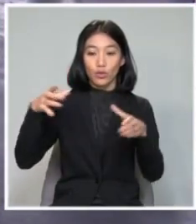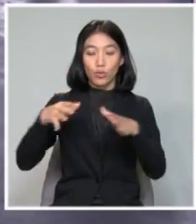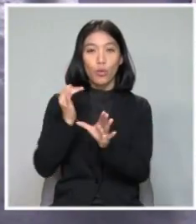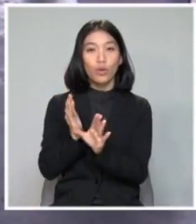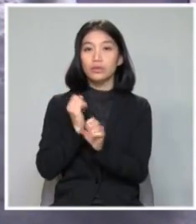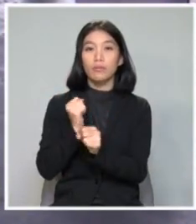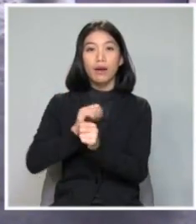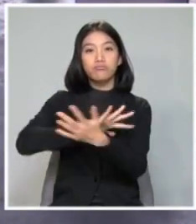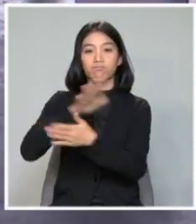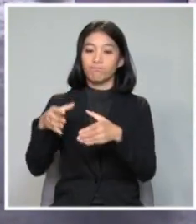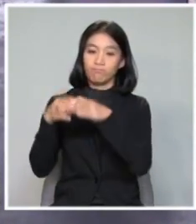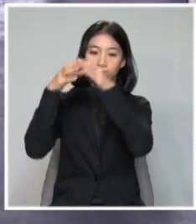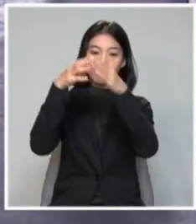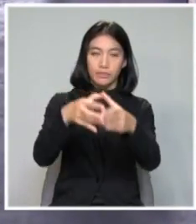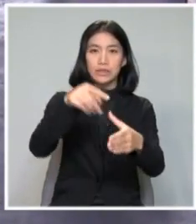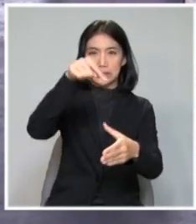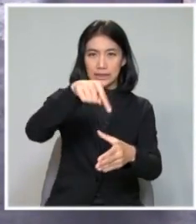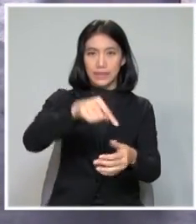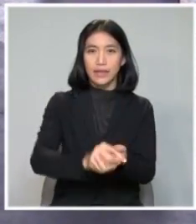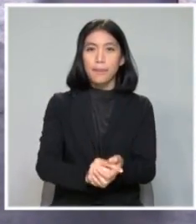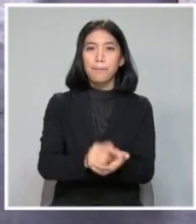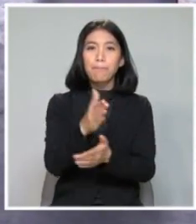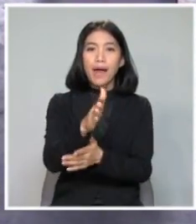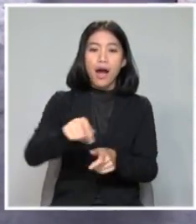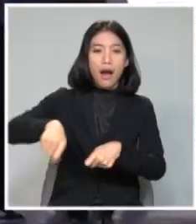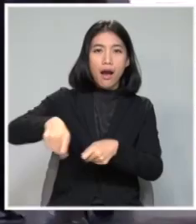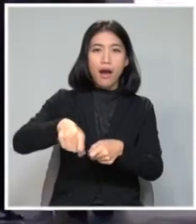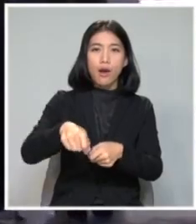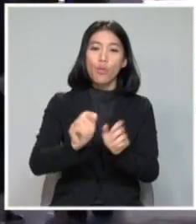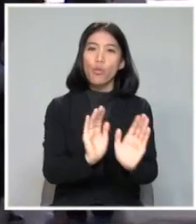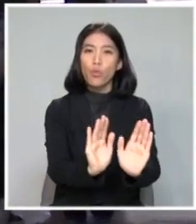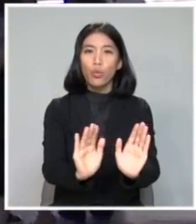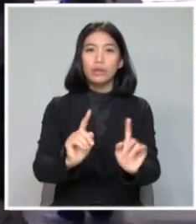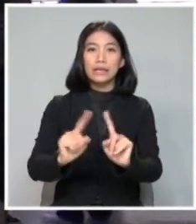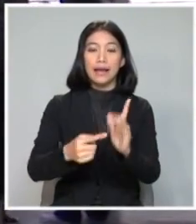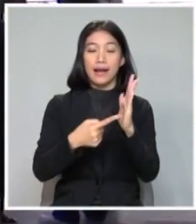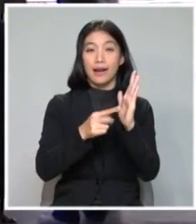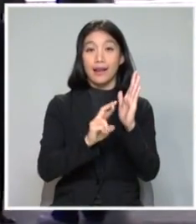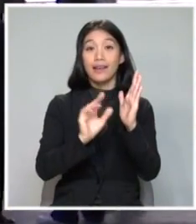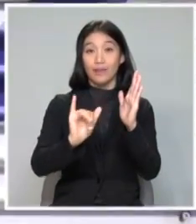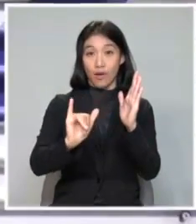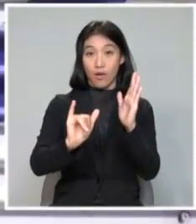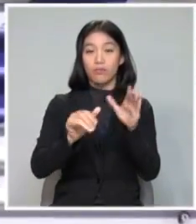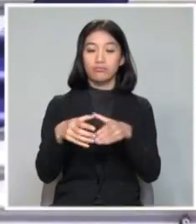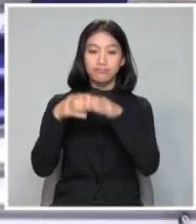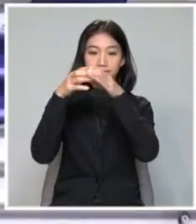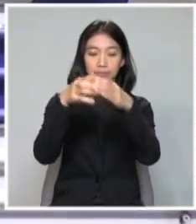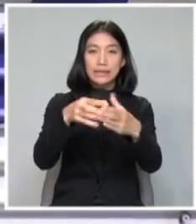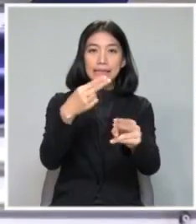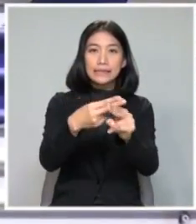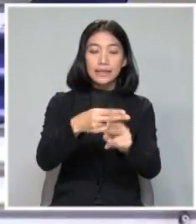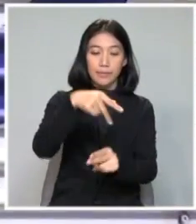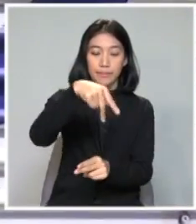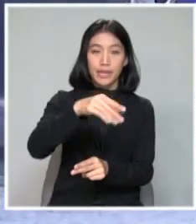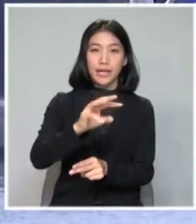วจสอบแพปลาประมงชัยหรือแพปลา PMC ในอำเภอเมืองจังหวัดระยองเป็นที่แรกที่คณะทำงานเข้าตรวจสอบโดยจ